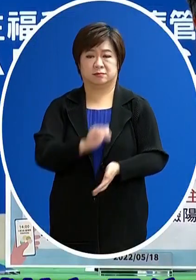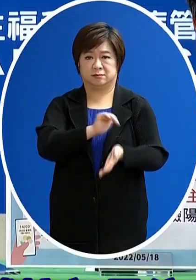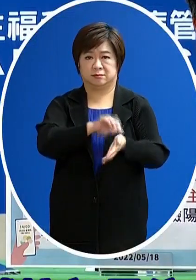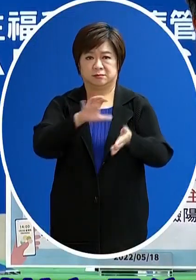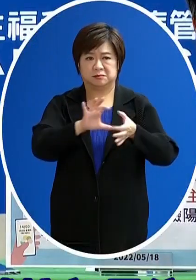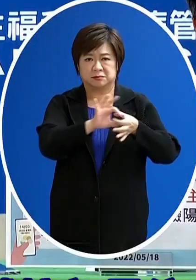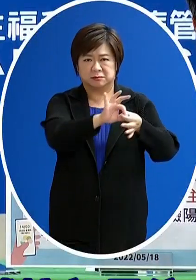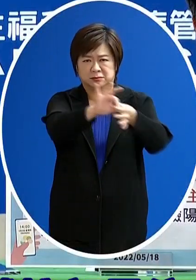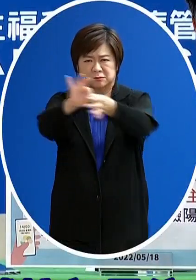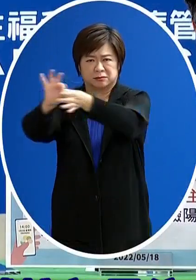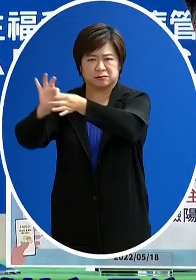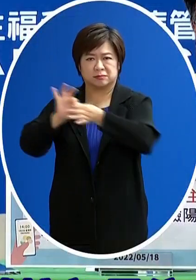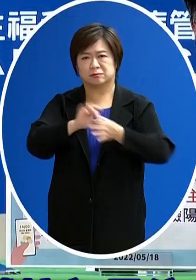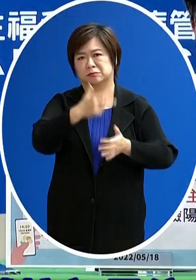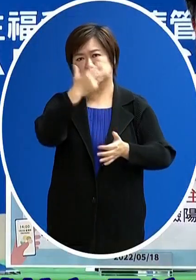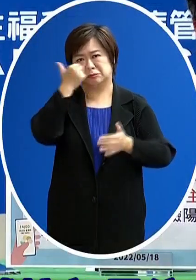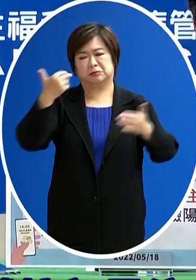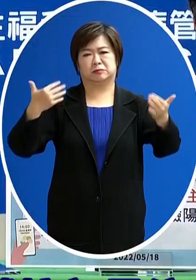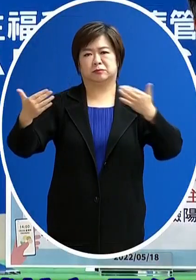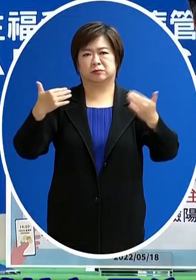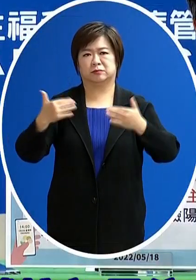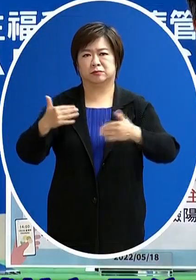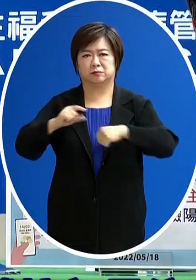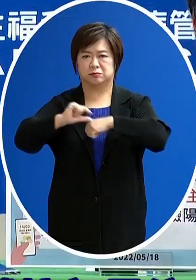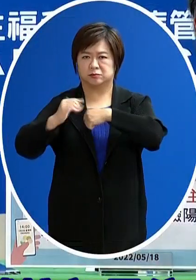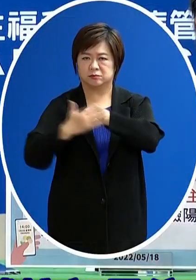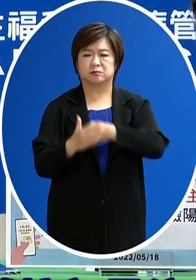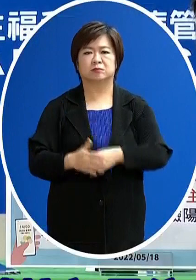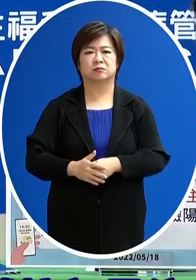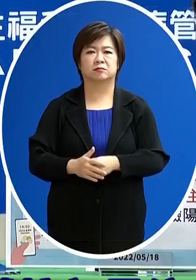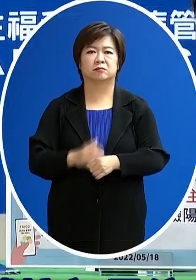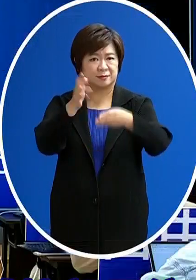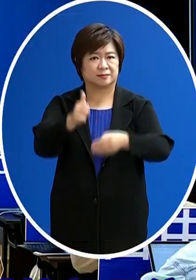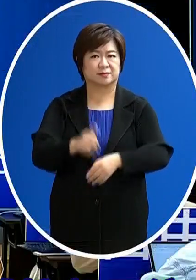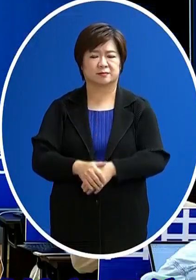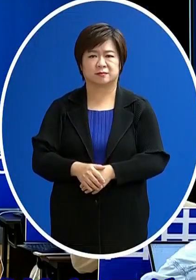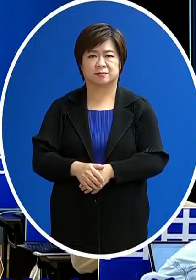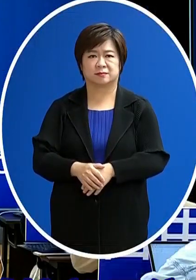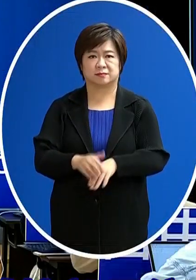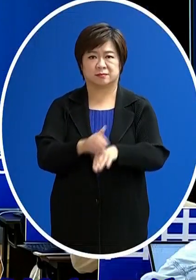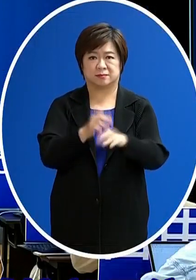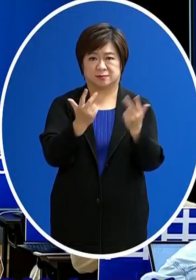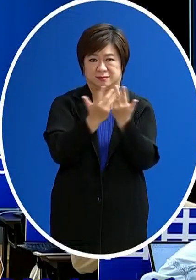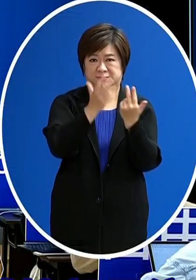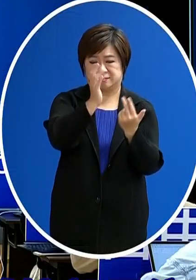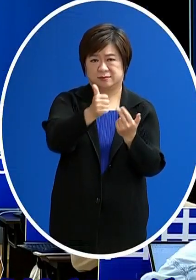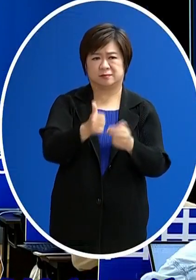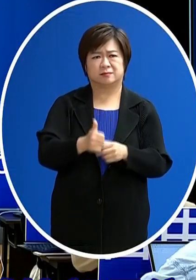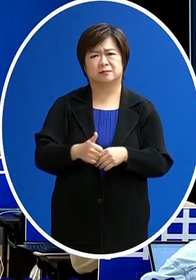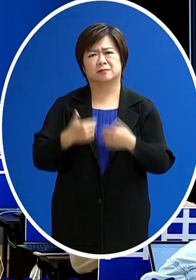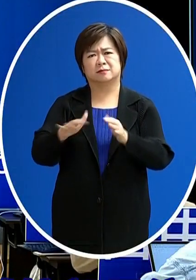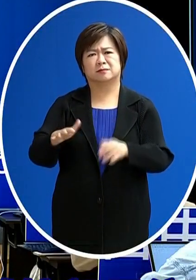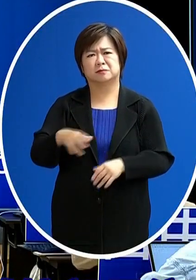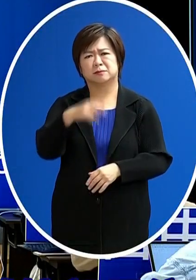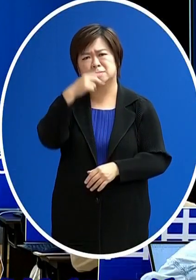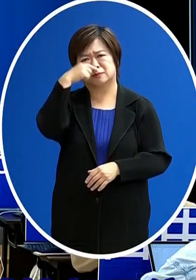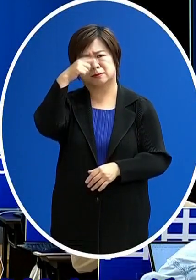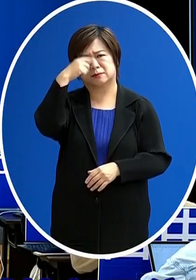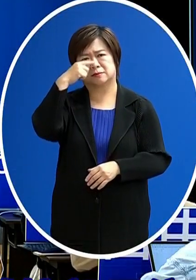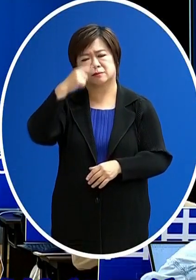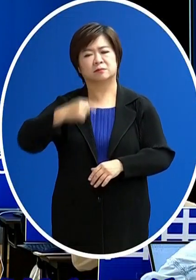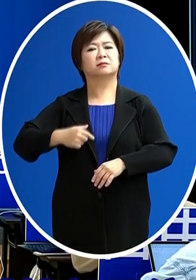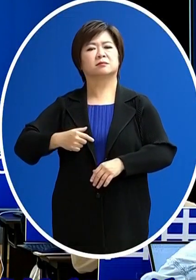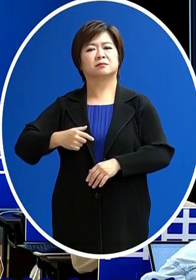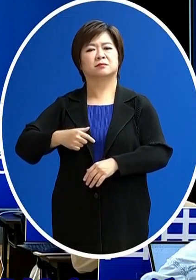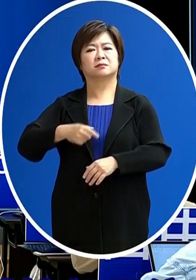也都比较好，所以平常起来大概就会运作的比较顺畅。 侯友宜市长说不要用高高在上的姿态说